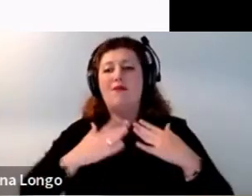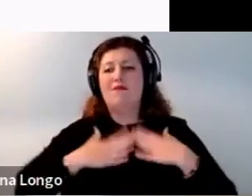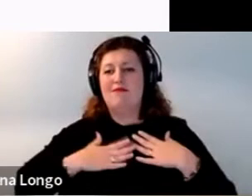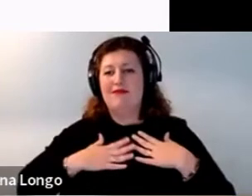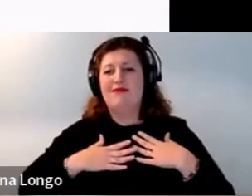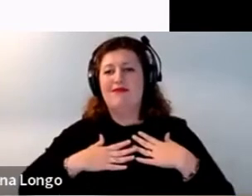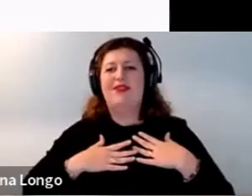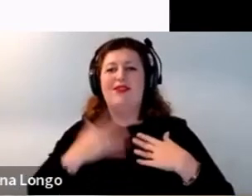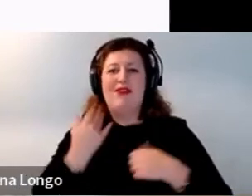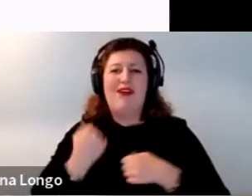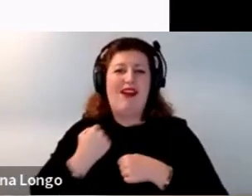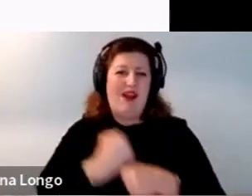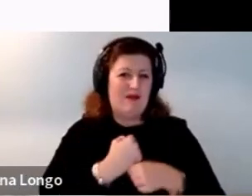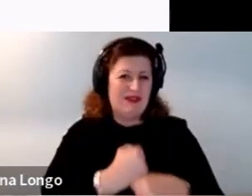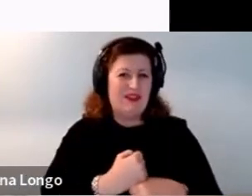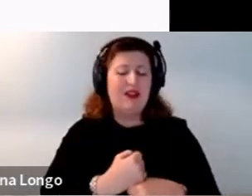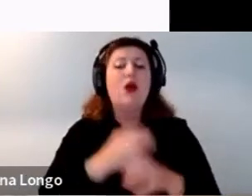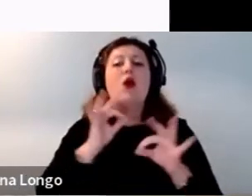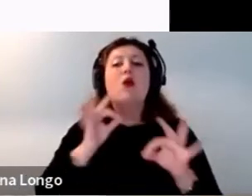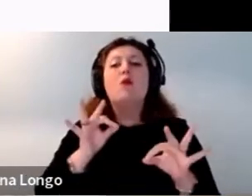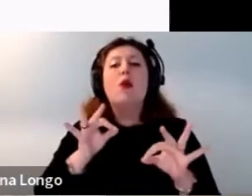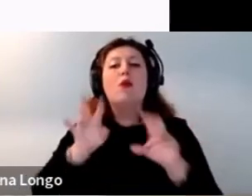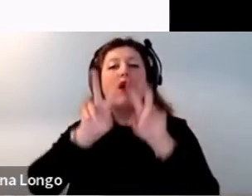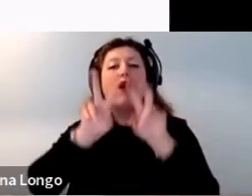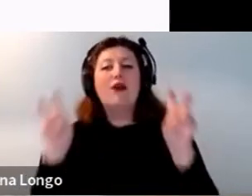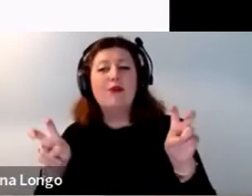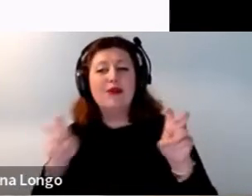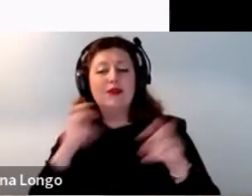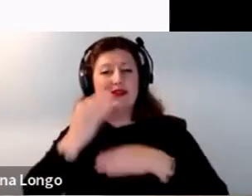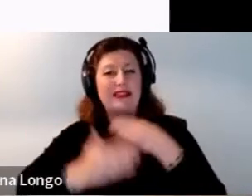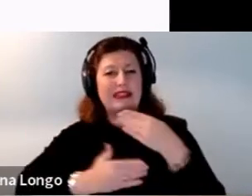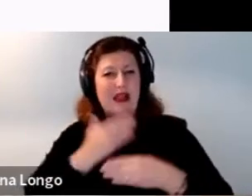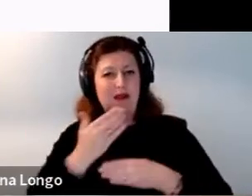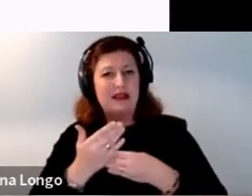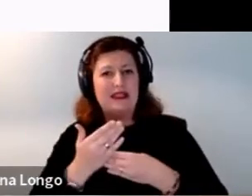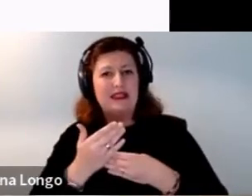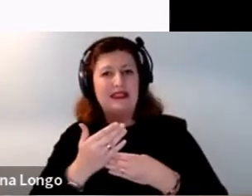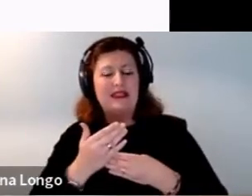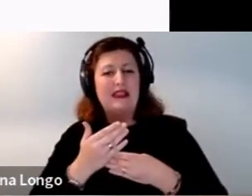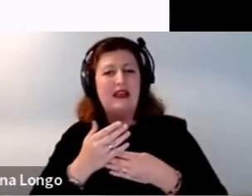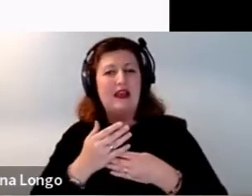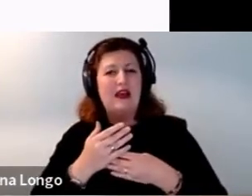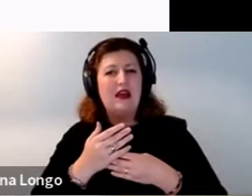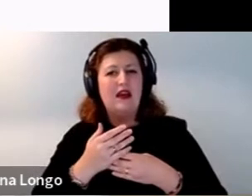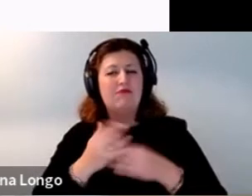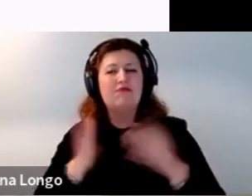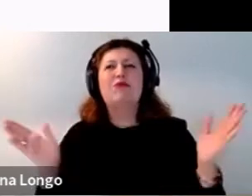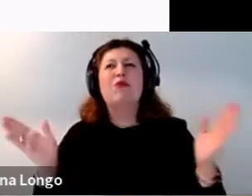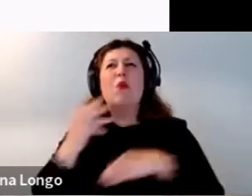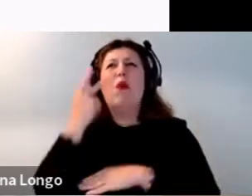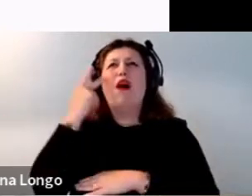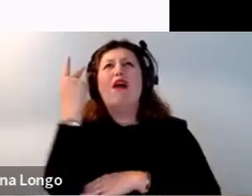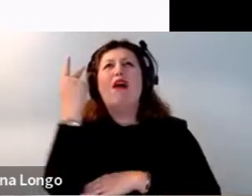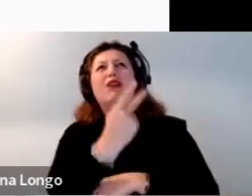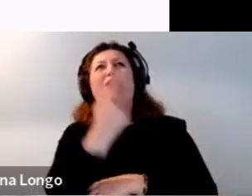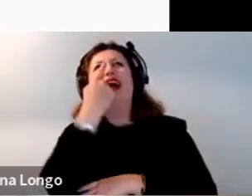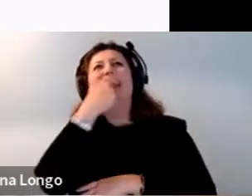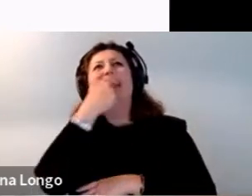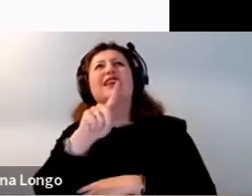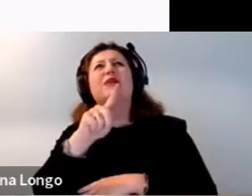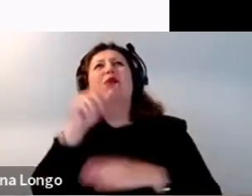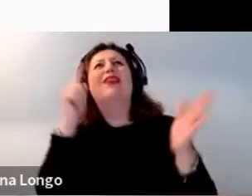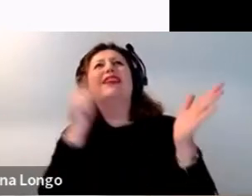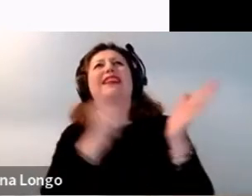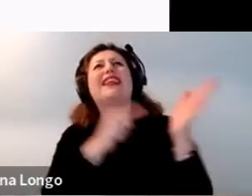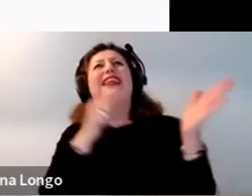vari settori a trattare il tema della disabilità in un quadro di diritti umani, cosa che porta